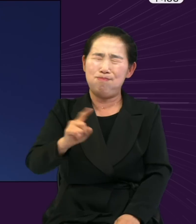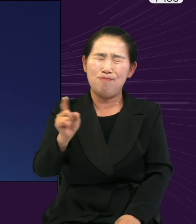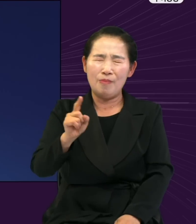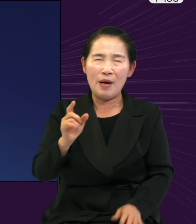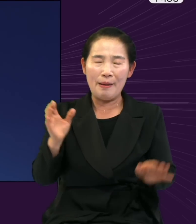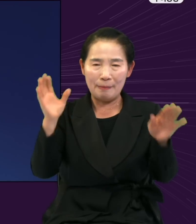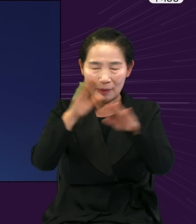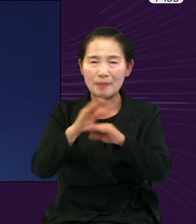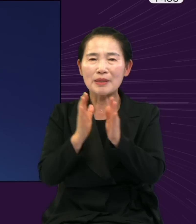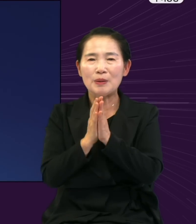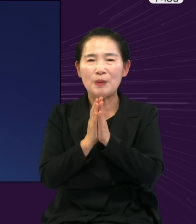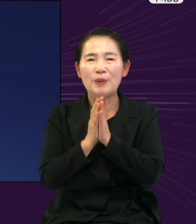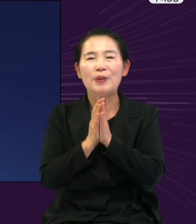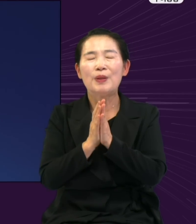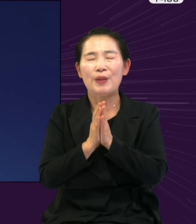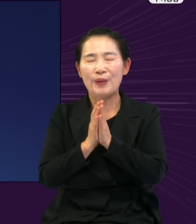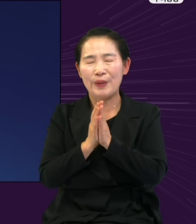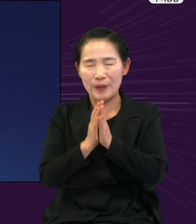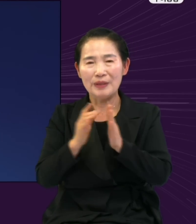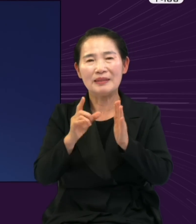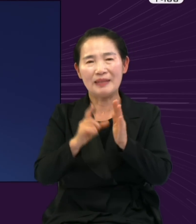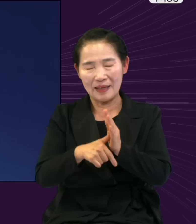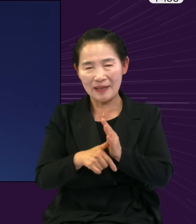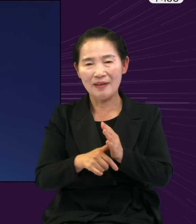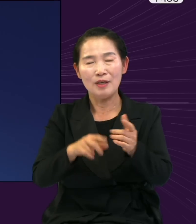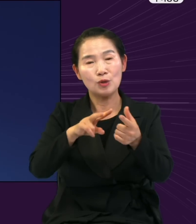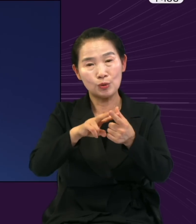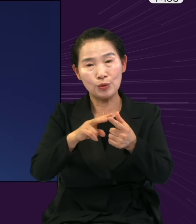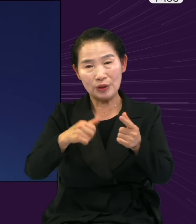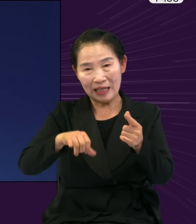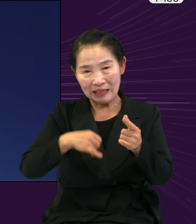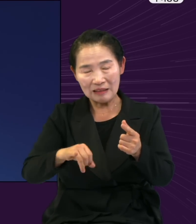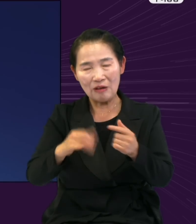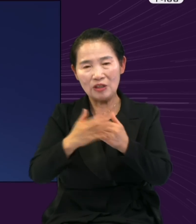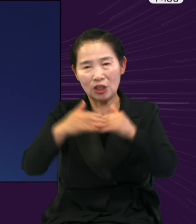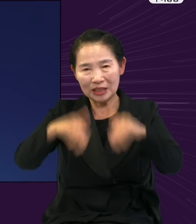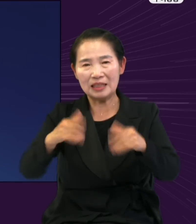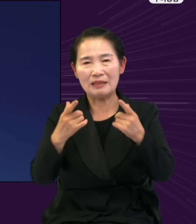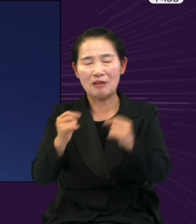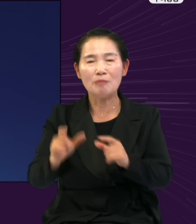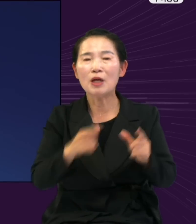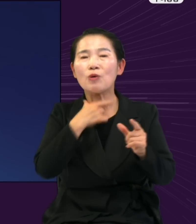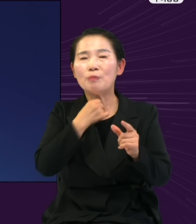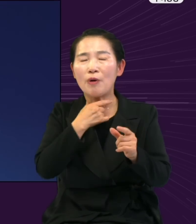두 자녀가 선지자처럼 산다고 하면 어떻게 하겠니?